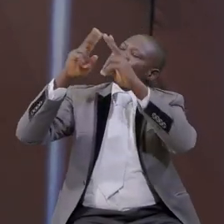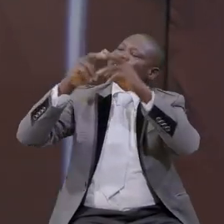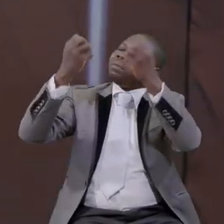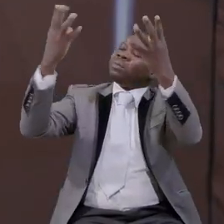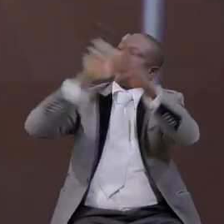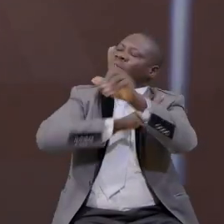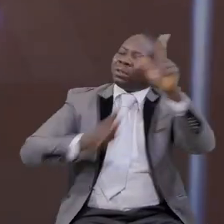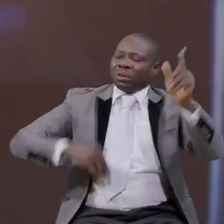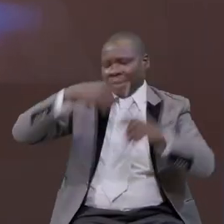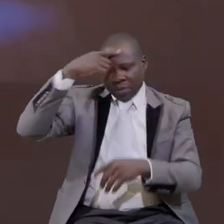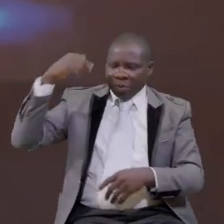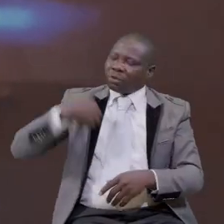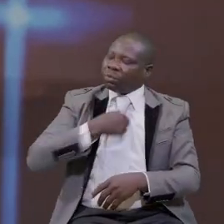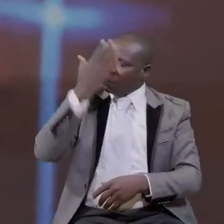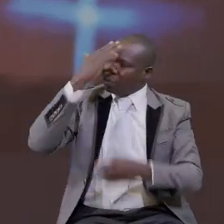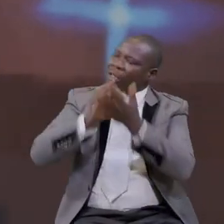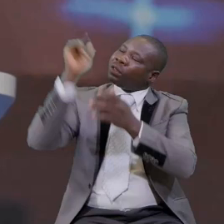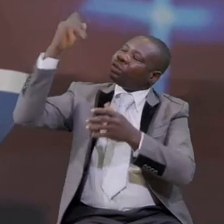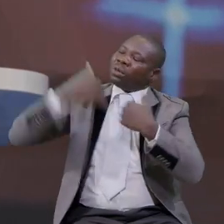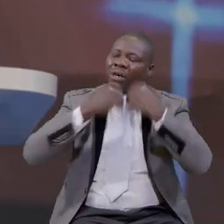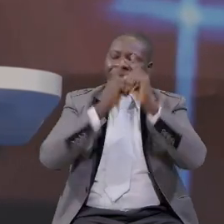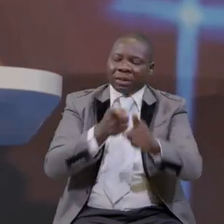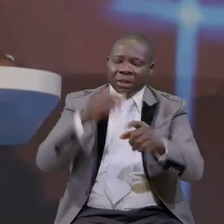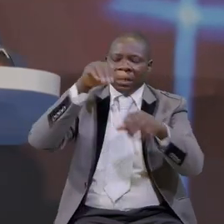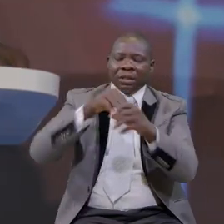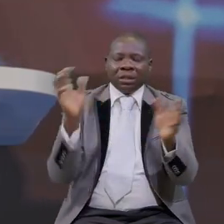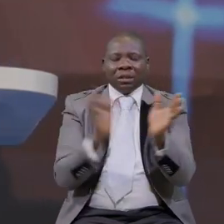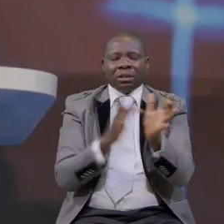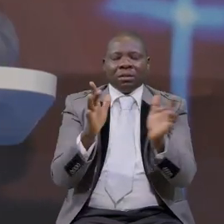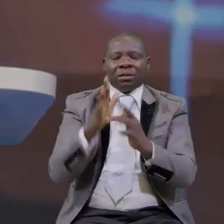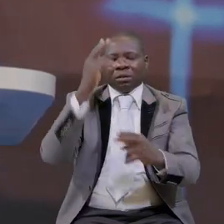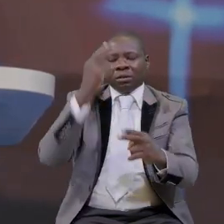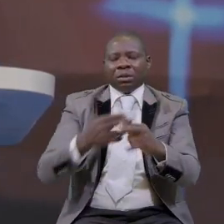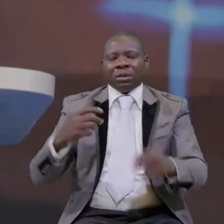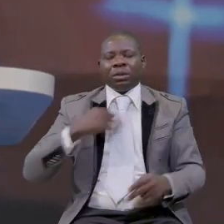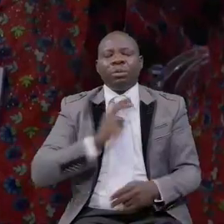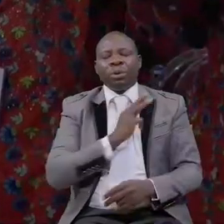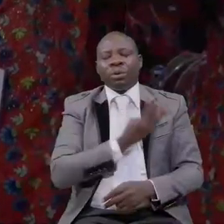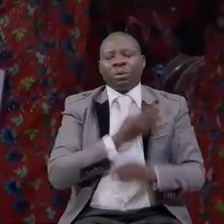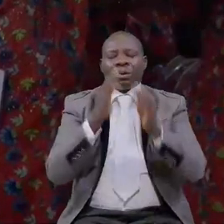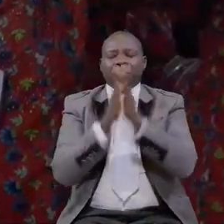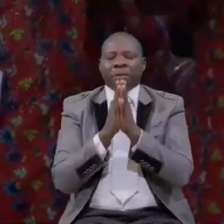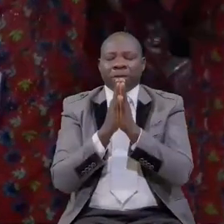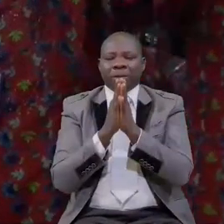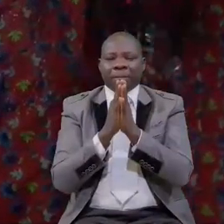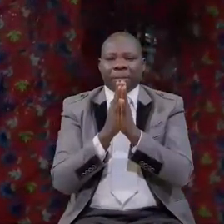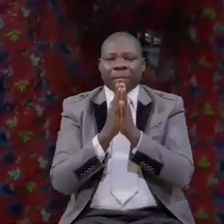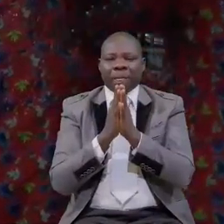pour l'exaucement. Au nom de Jésus, nous prions.